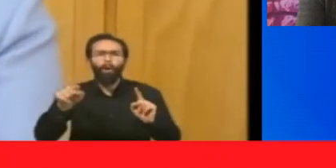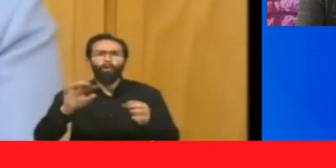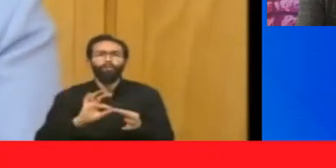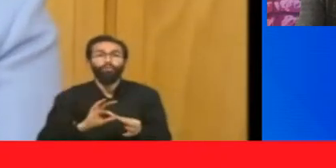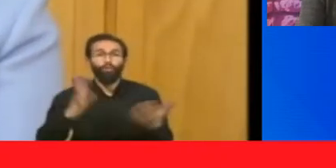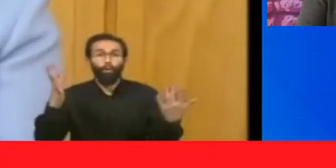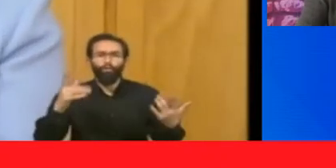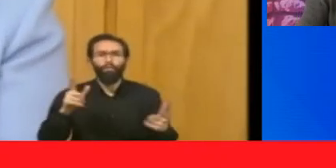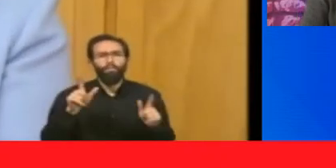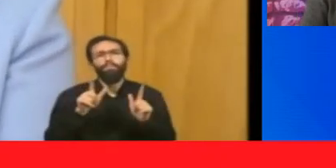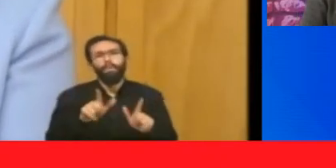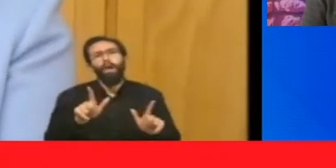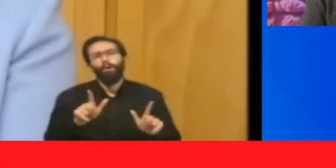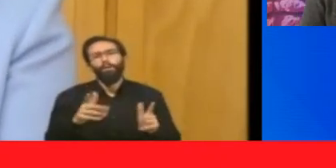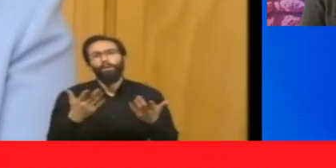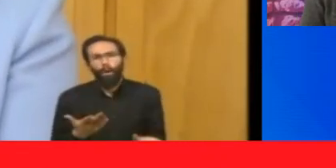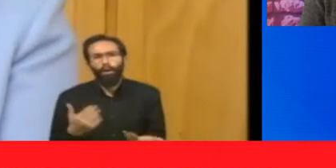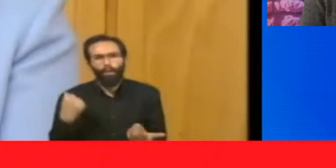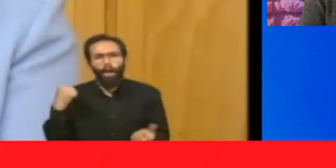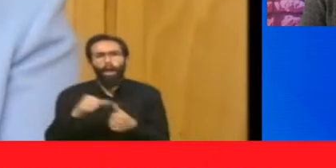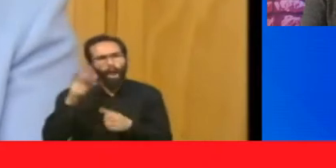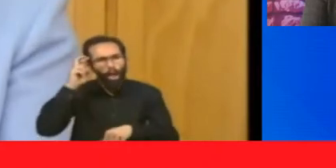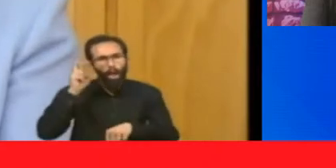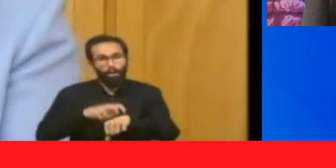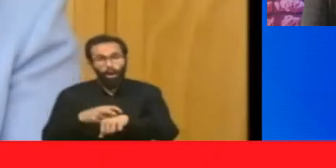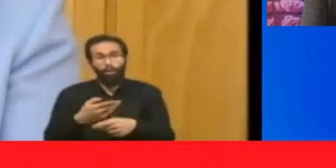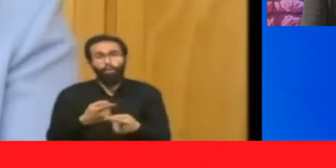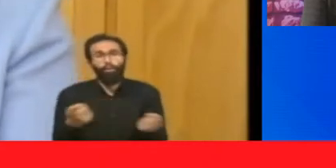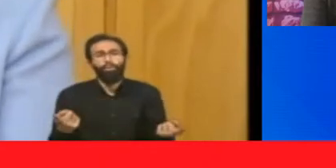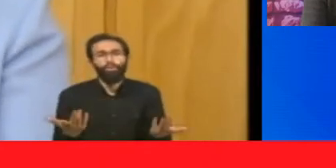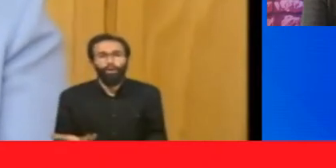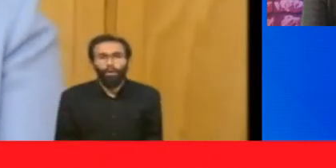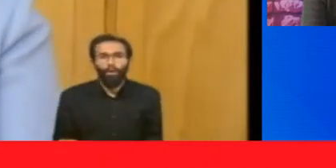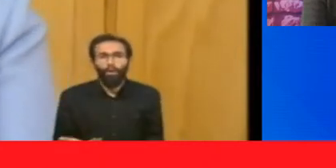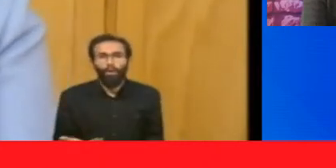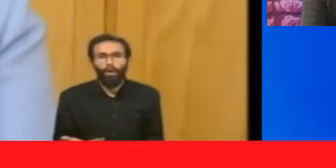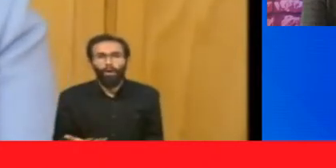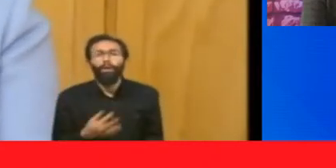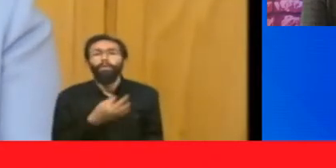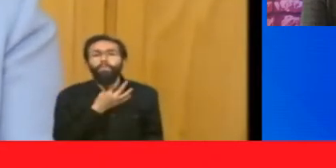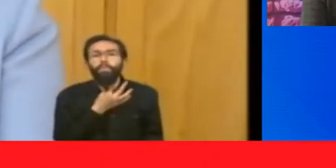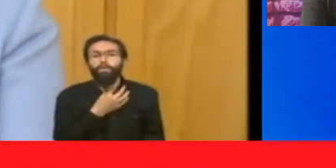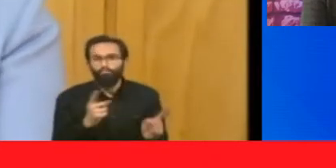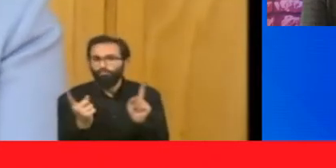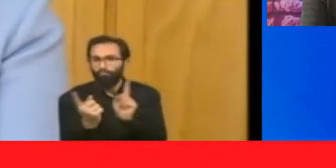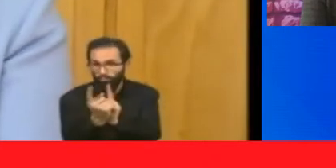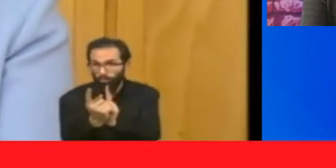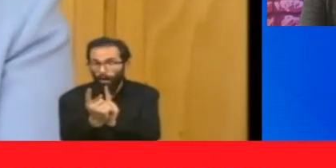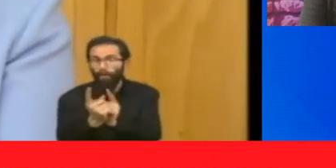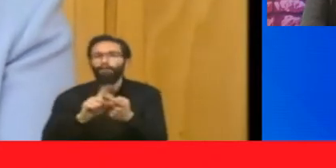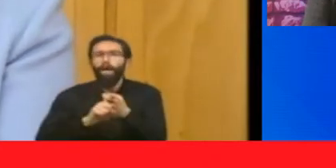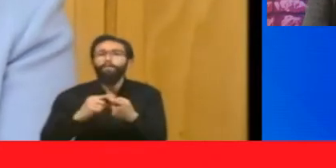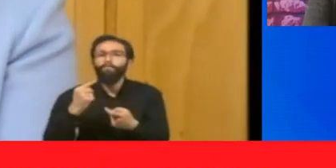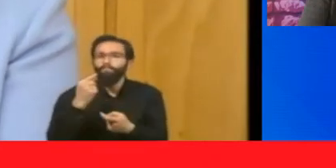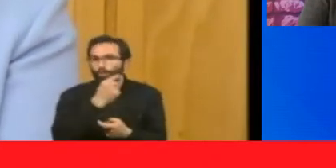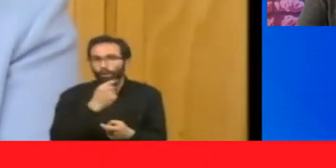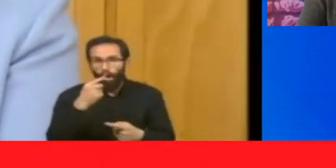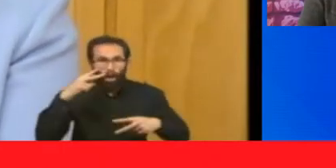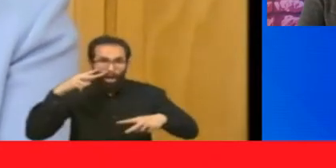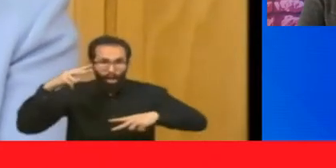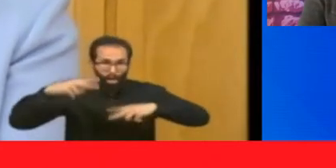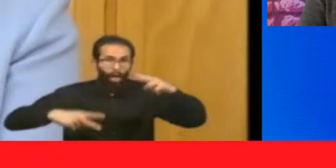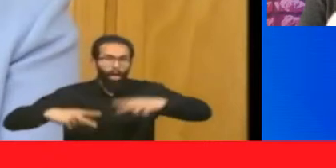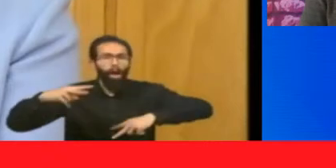daha buradan hatırlatmak istiyoruz. Diyalog ve müzakere bu hattın harcıdır